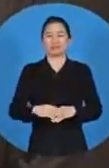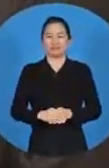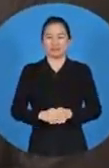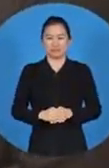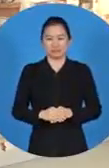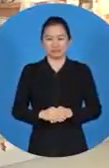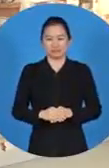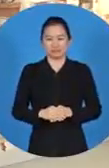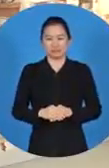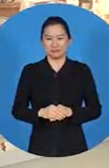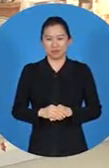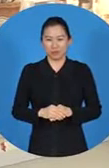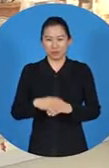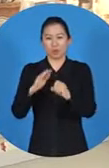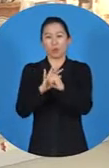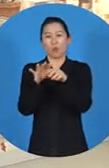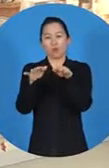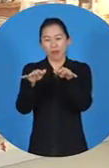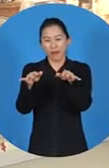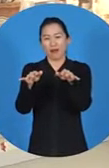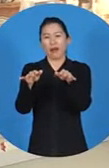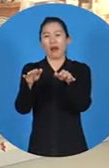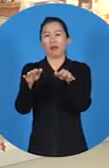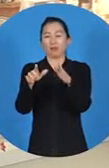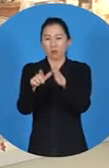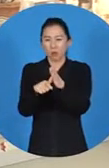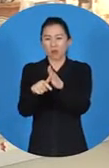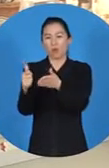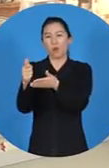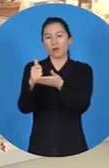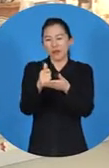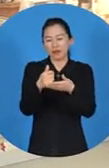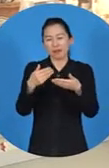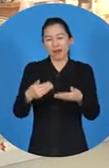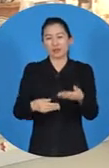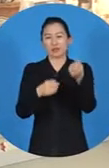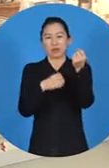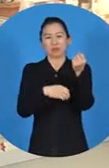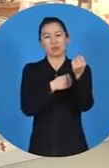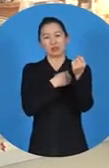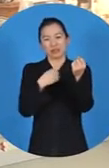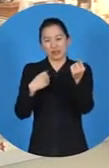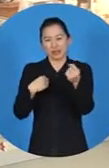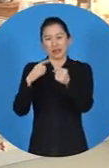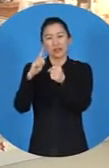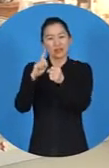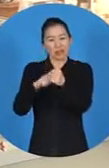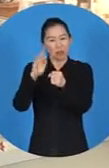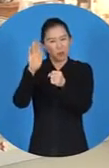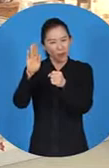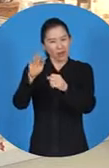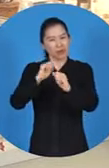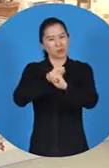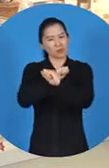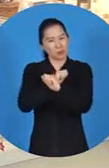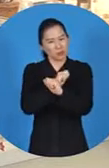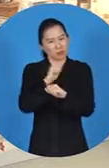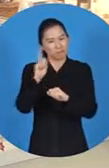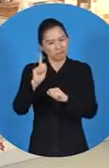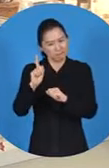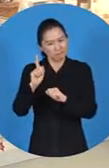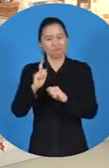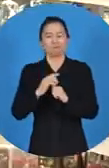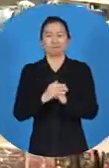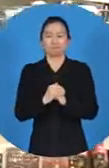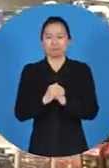お店です。 コロナ禍の中でもお客様の満足度を欠かせないお店、これからの取り組みを伺いました